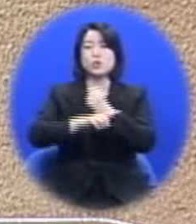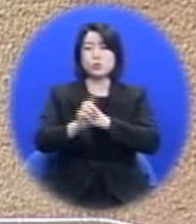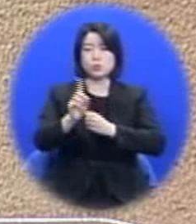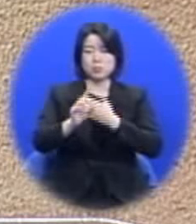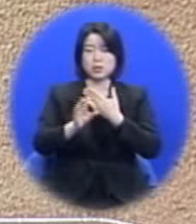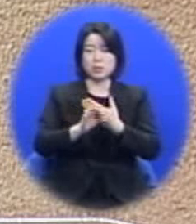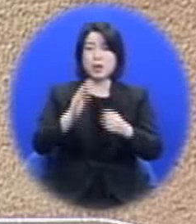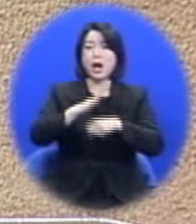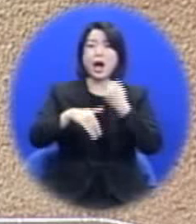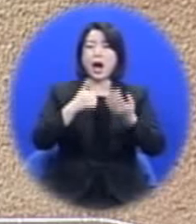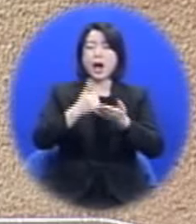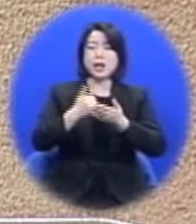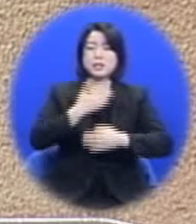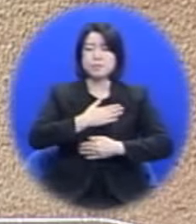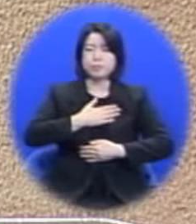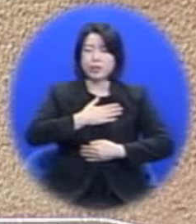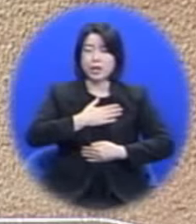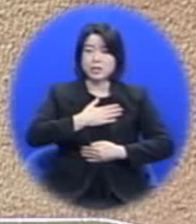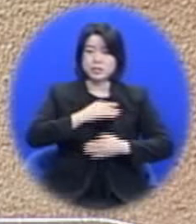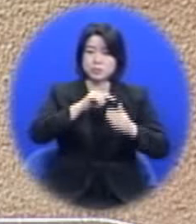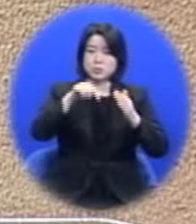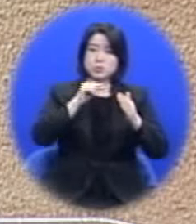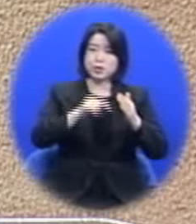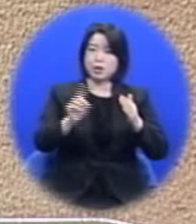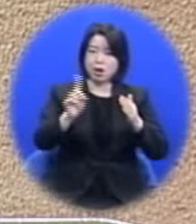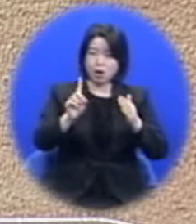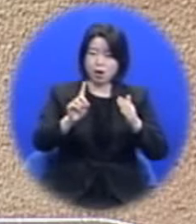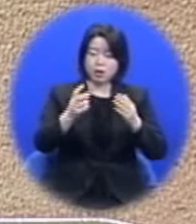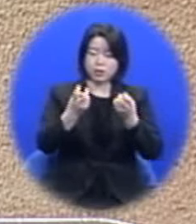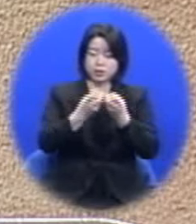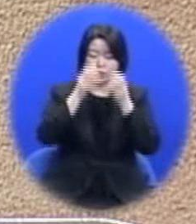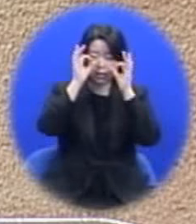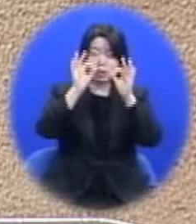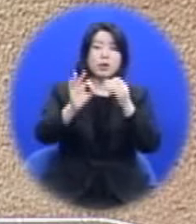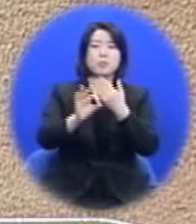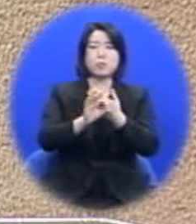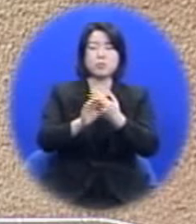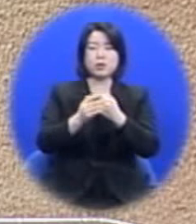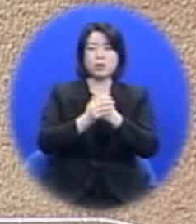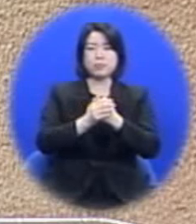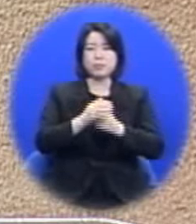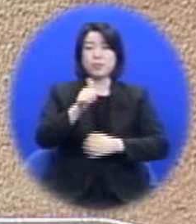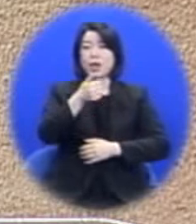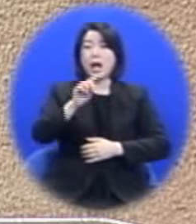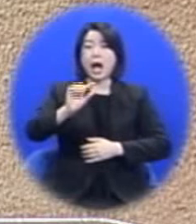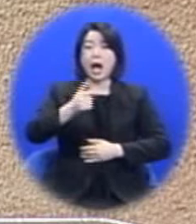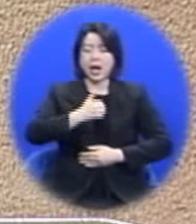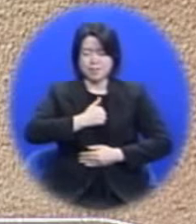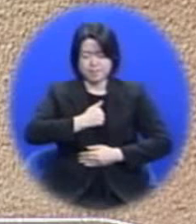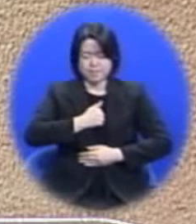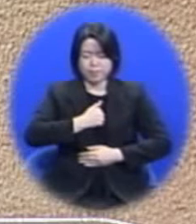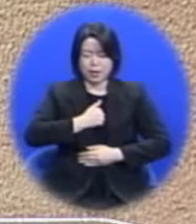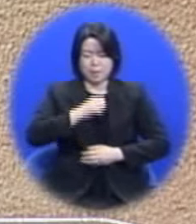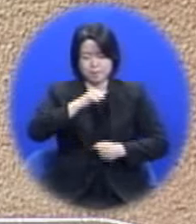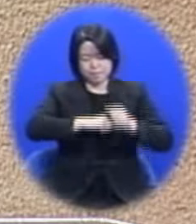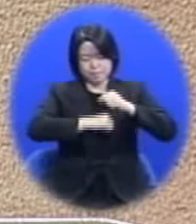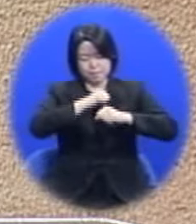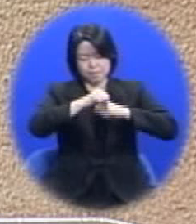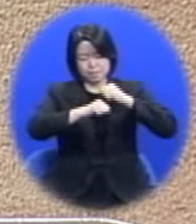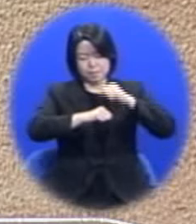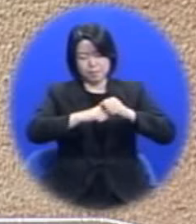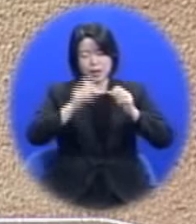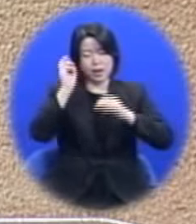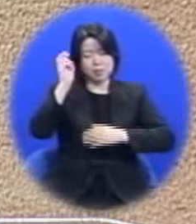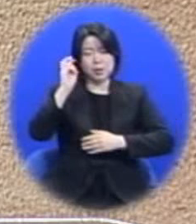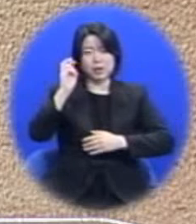하나님의 가슴에는 어떻게 보면은 정말 많이 맺쳐도 한참을 맺쳐 있는